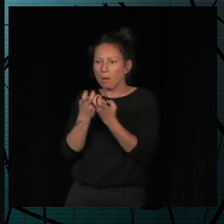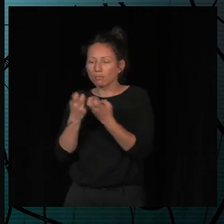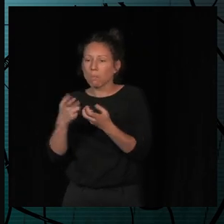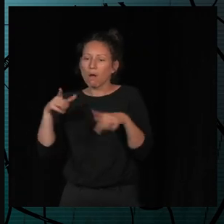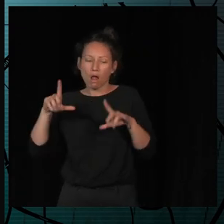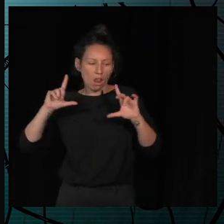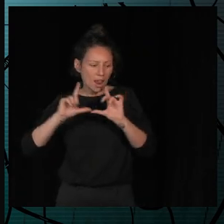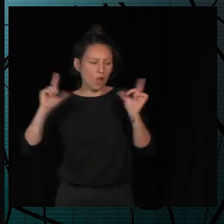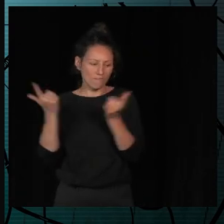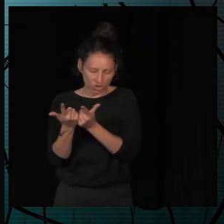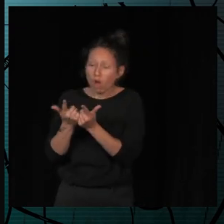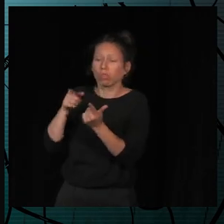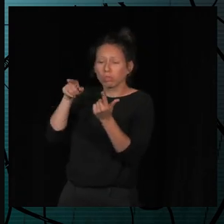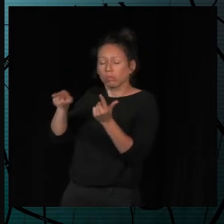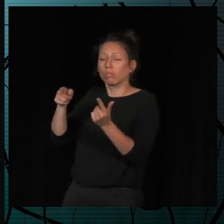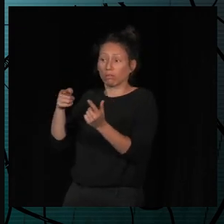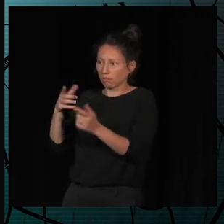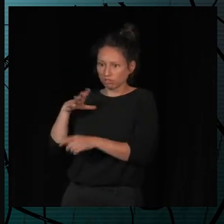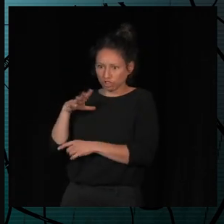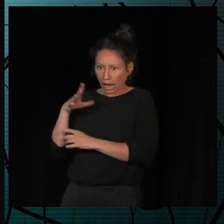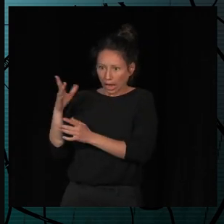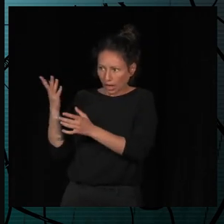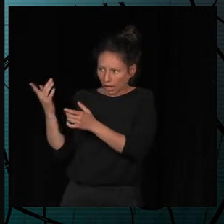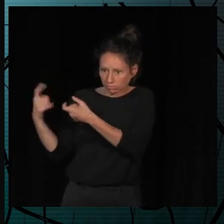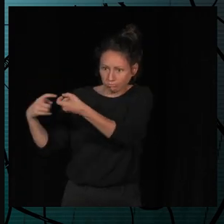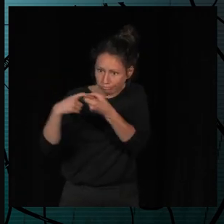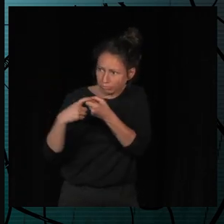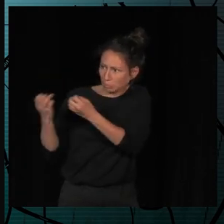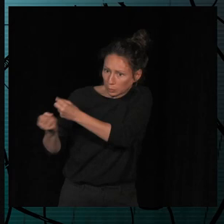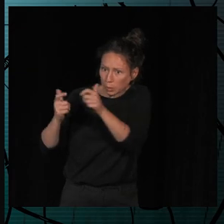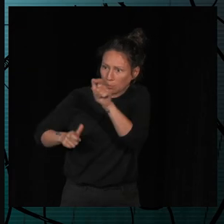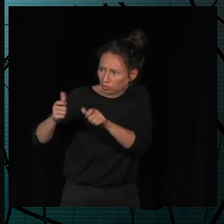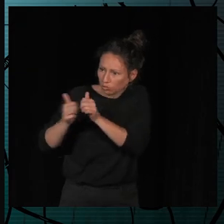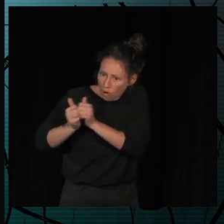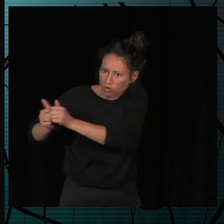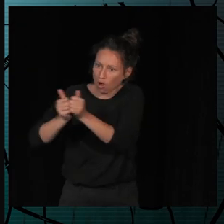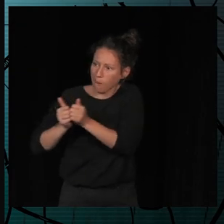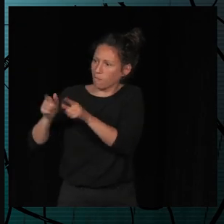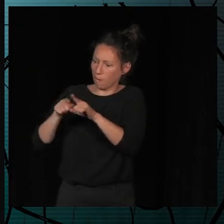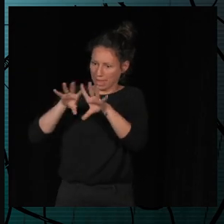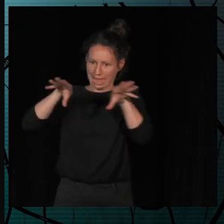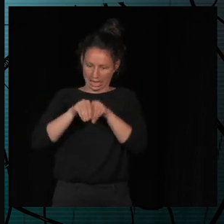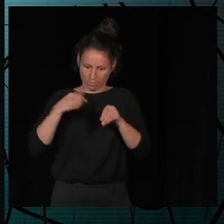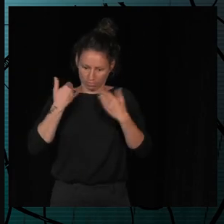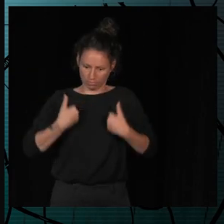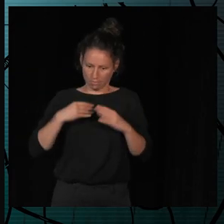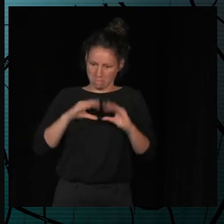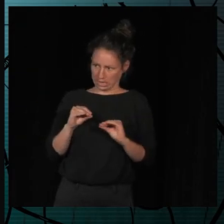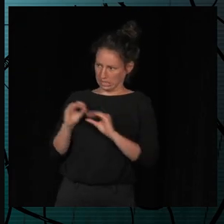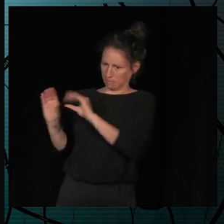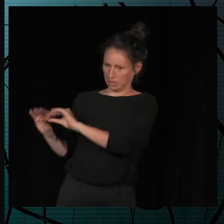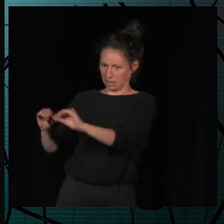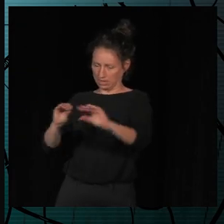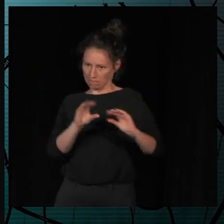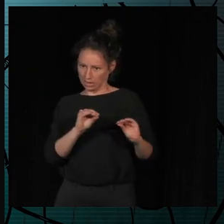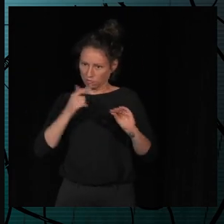5 et là la question est pas tant d'être bon que d'avoir la bonne dynamique de groupe et la bonne place en terme d'équipe et c'est pas les meilleurs joueurs qui vont être